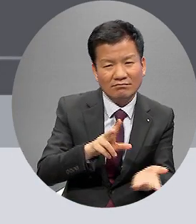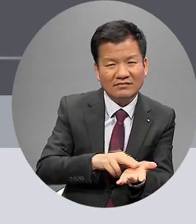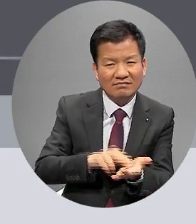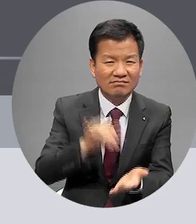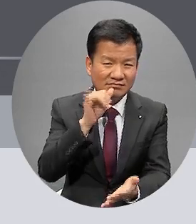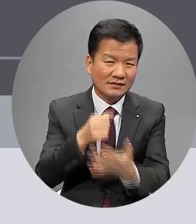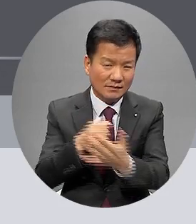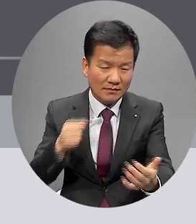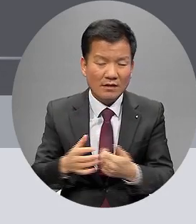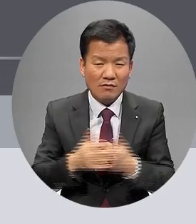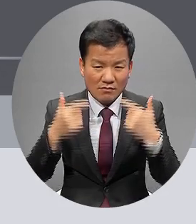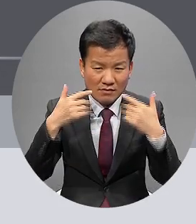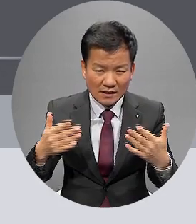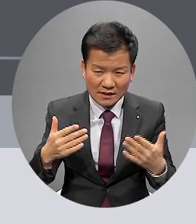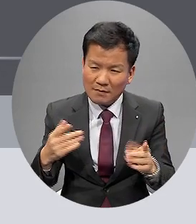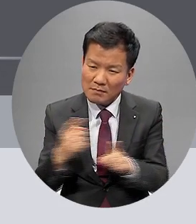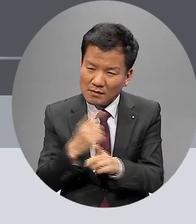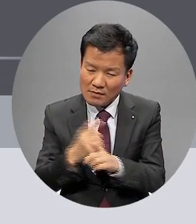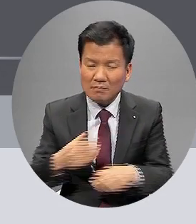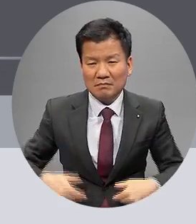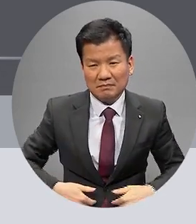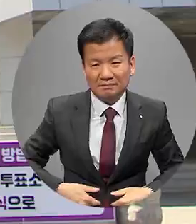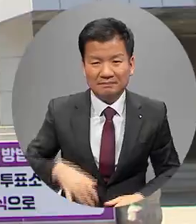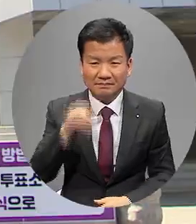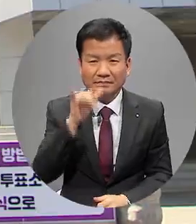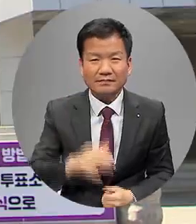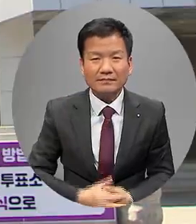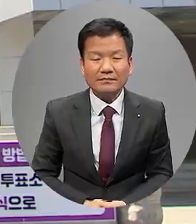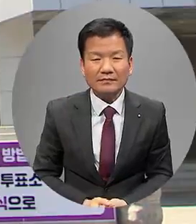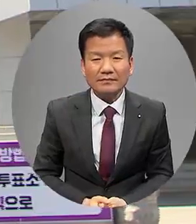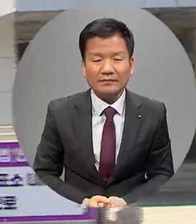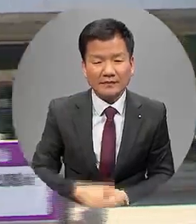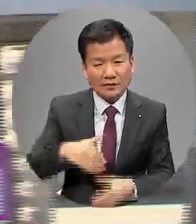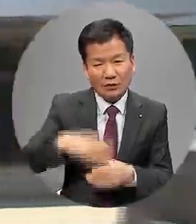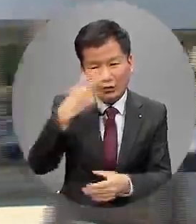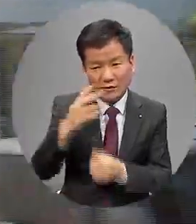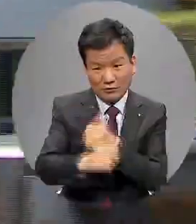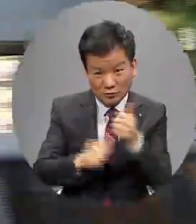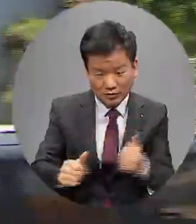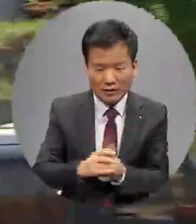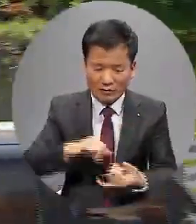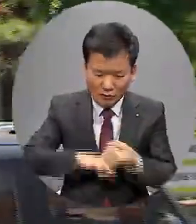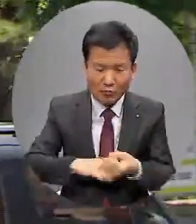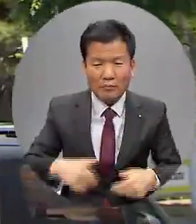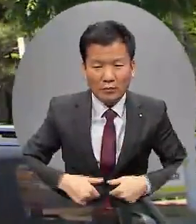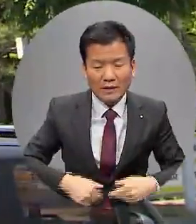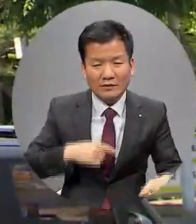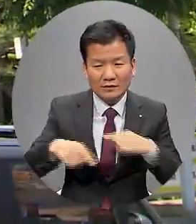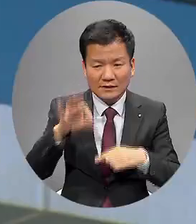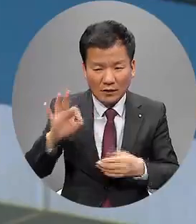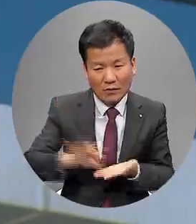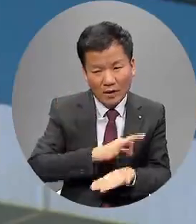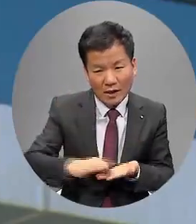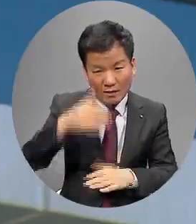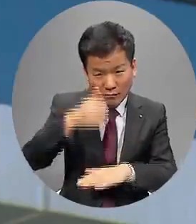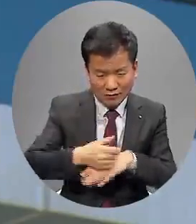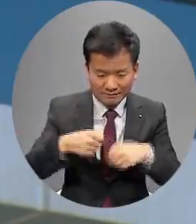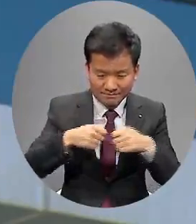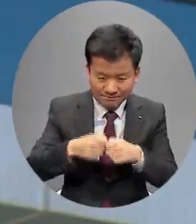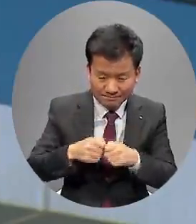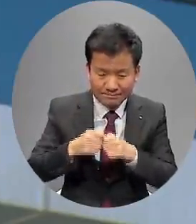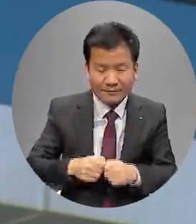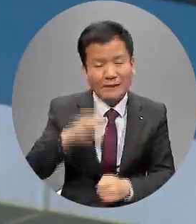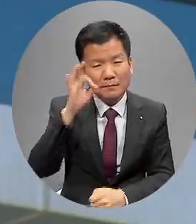때문에이 부분에 대한 보완책이 필요하다고 생각합니다 선관 해는 회계 보구를 꼼꼼히